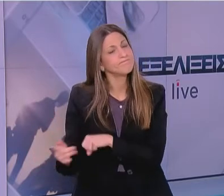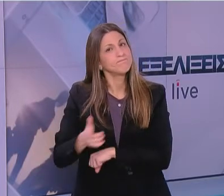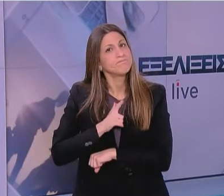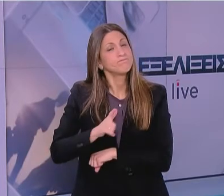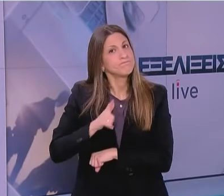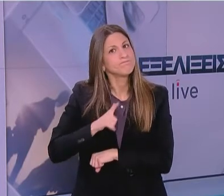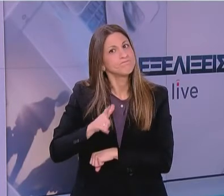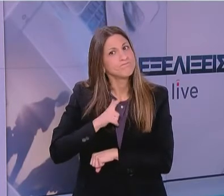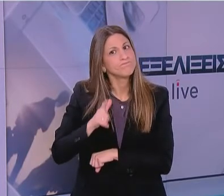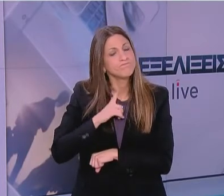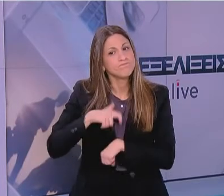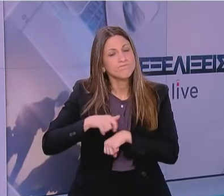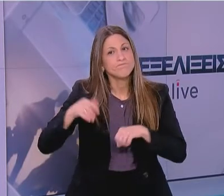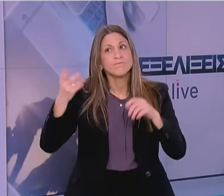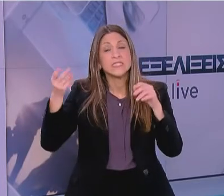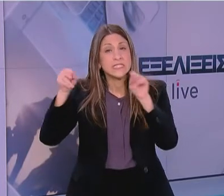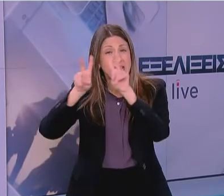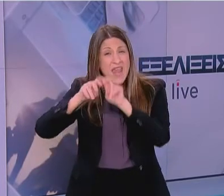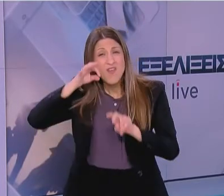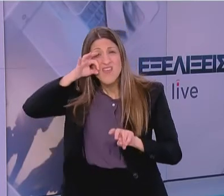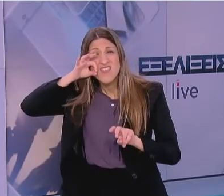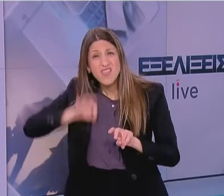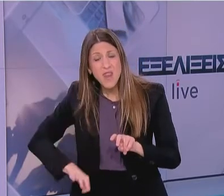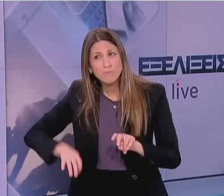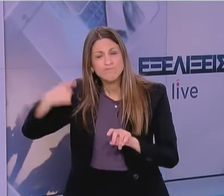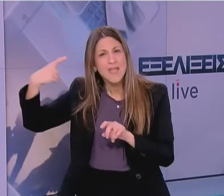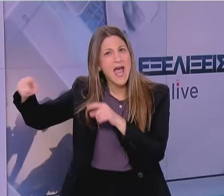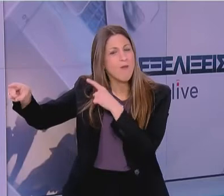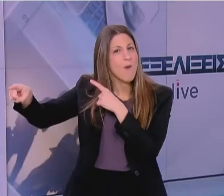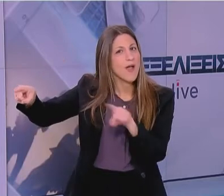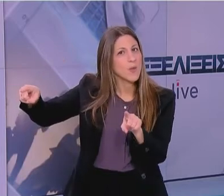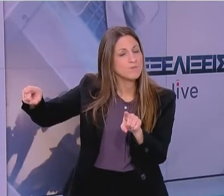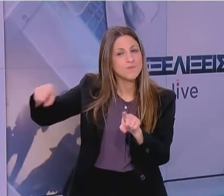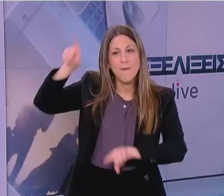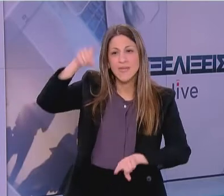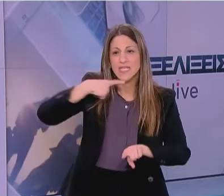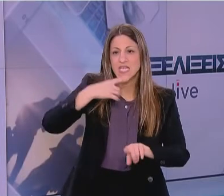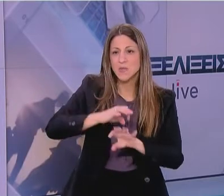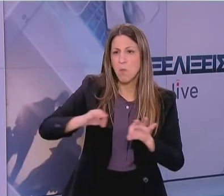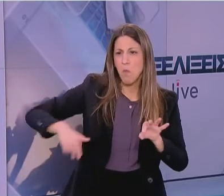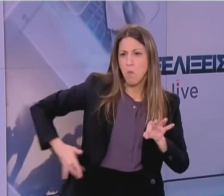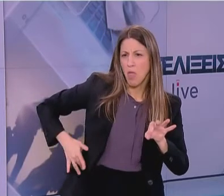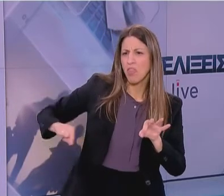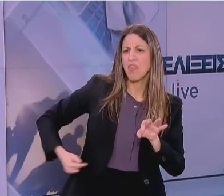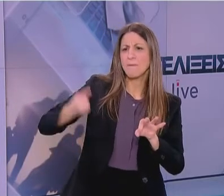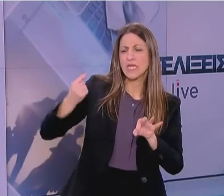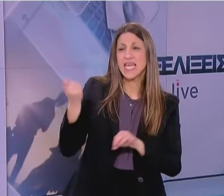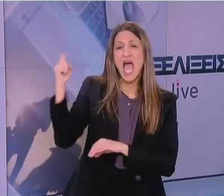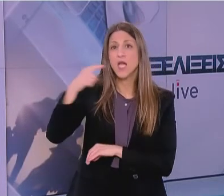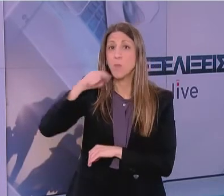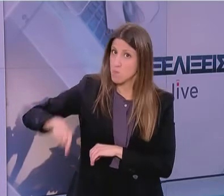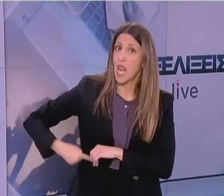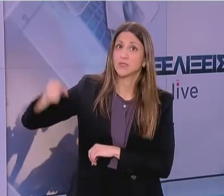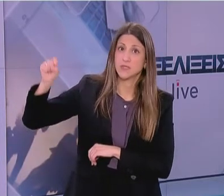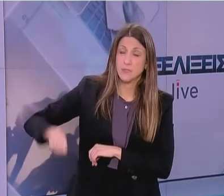Περιμένουμε ακόμα, μαζεύουμε πληροφορίες. Μελέτες από την Κίνα ήταν λίγο αντικρουόμενες. Μερικές λέγανε ότι δεν κάνει οξία βλάβη στα νεφρά, άλλες έλεγαν